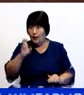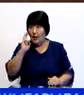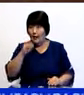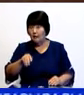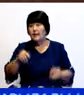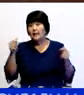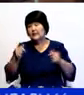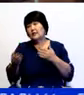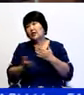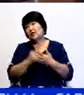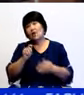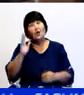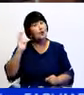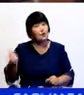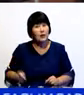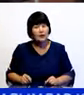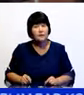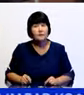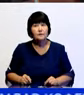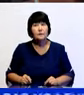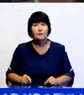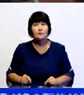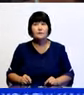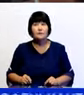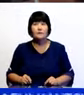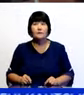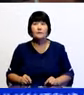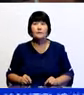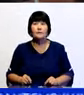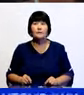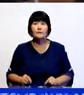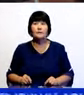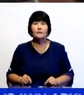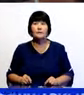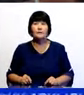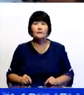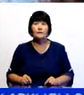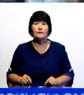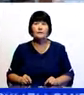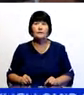тиісті шара көрілмек. Әкімдер Жолтаев, Бауыржан Қожамұратов, Рамазан Жүсіпбек, Дархан Тоқсейіт, Қызылорда телеарнасы.